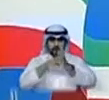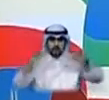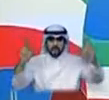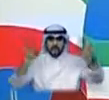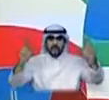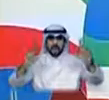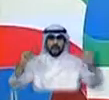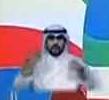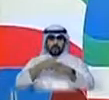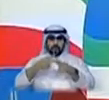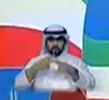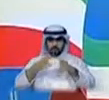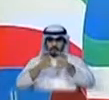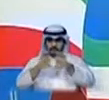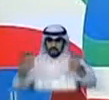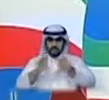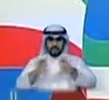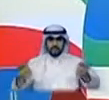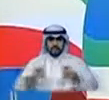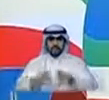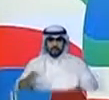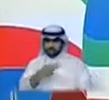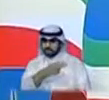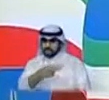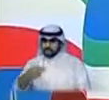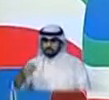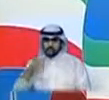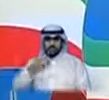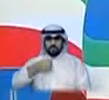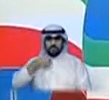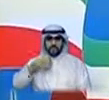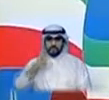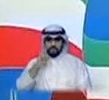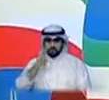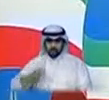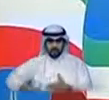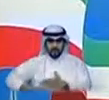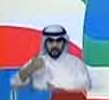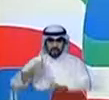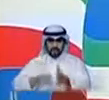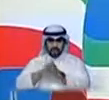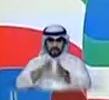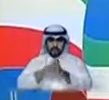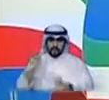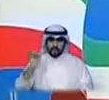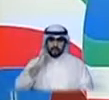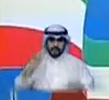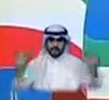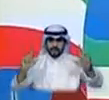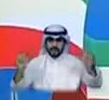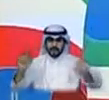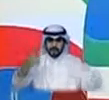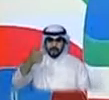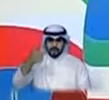على مستوى استخدام التقنيات التكنولوجية الحديثة وثراء المضامين الإعلامية وريادتها على